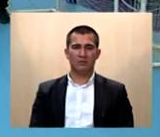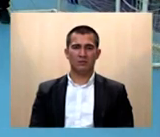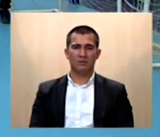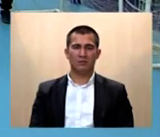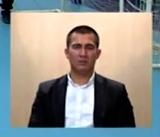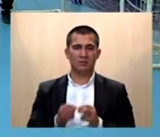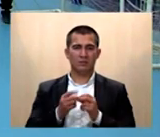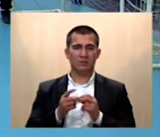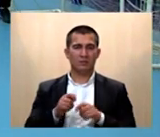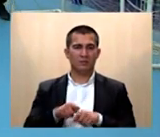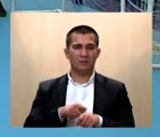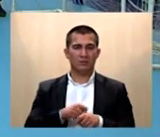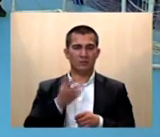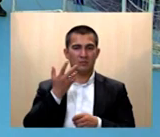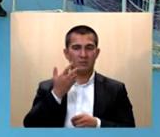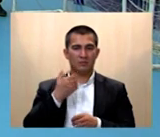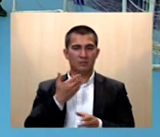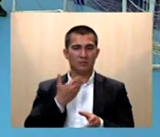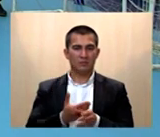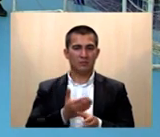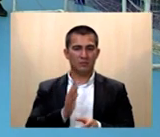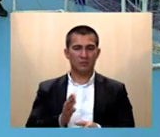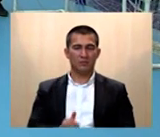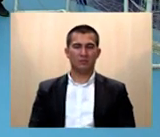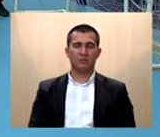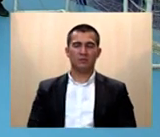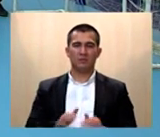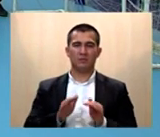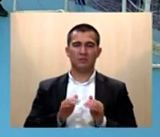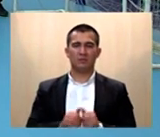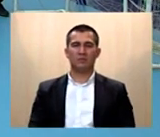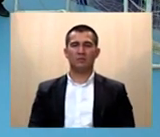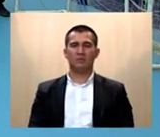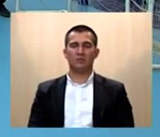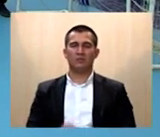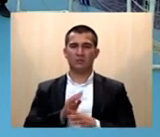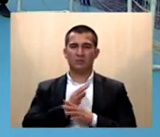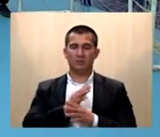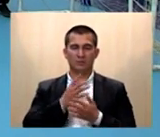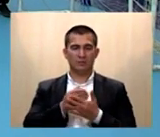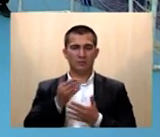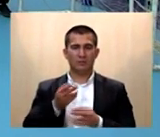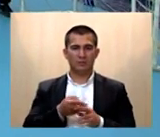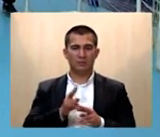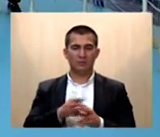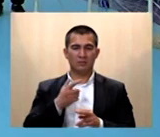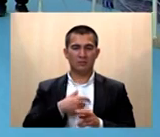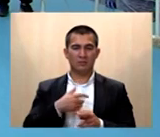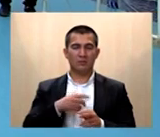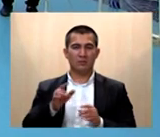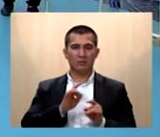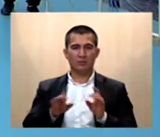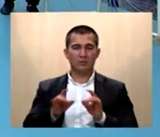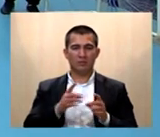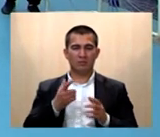...11 metrlik jarimani tepayotgan paytimizda o'quvchilar darvozabonning ham o'z texnikasi borki,